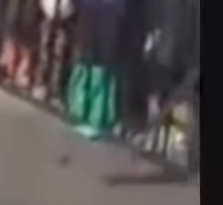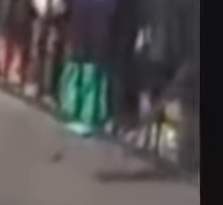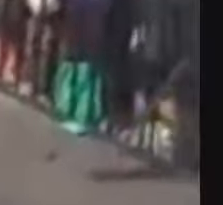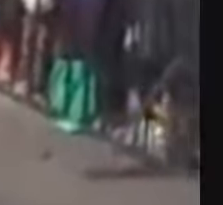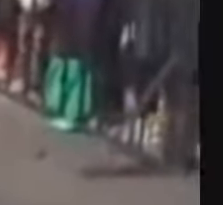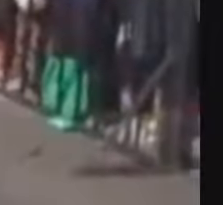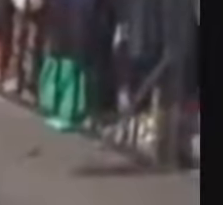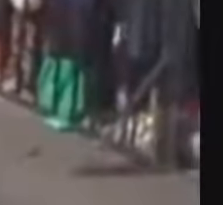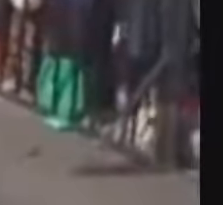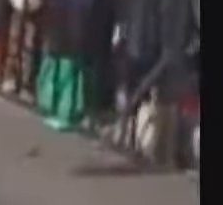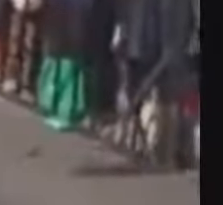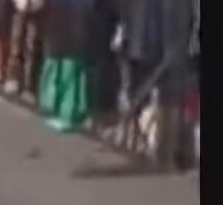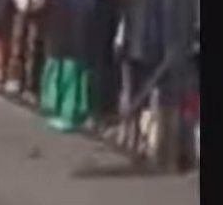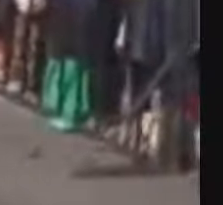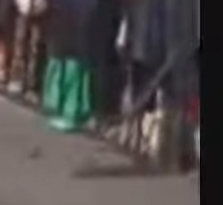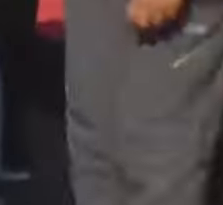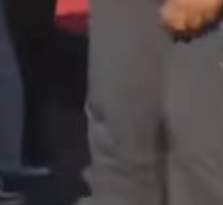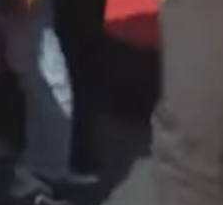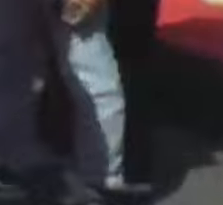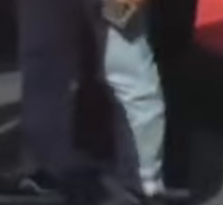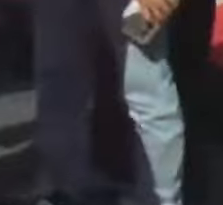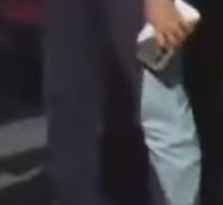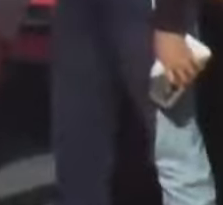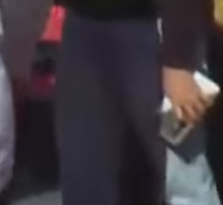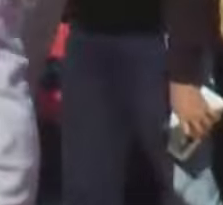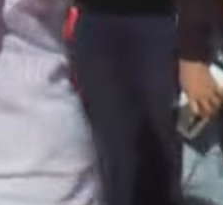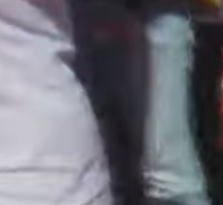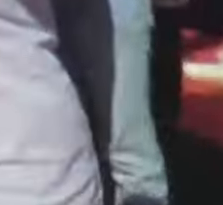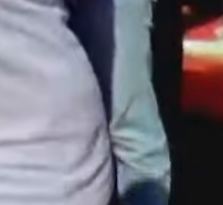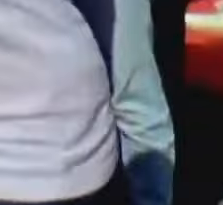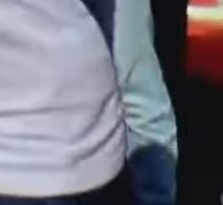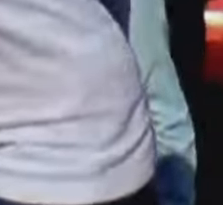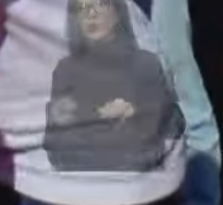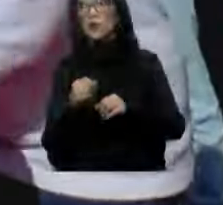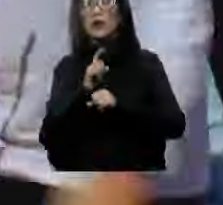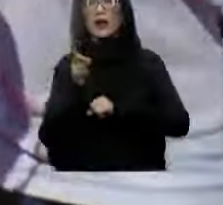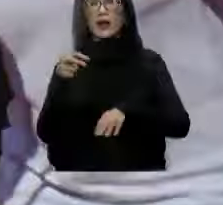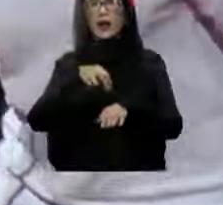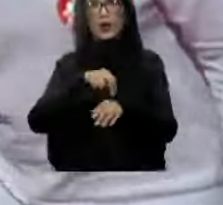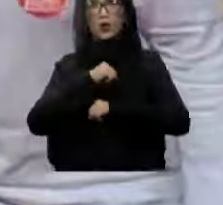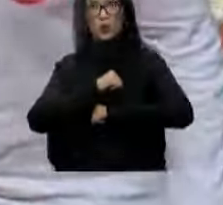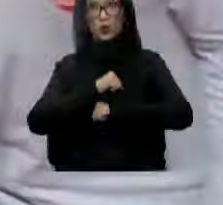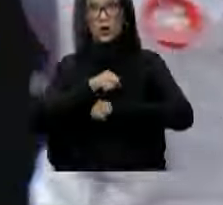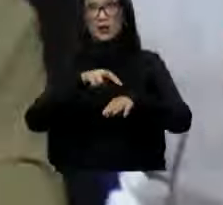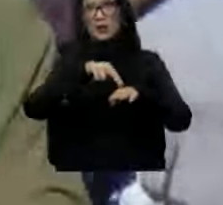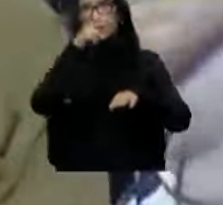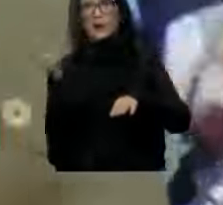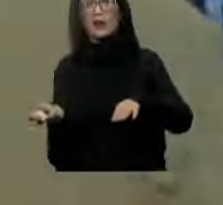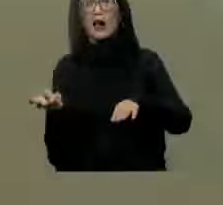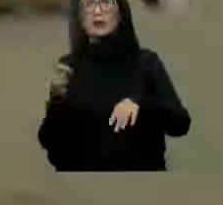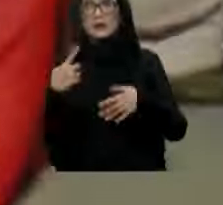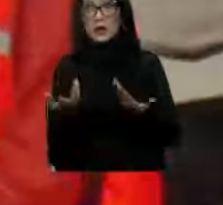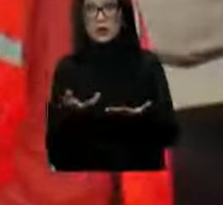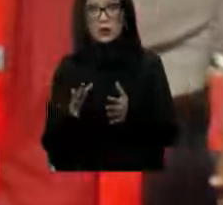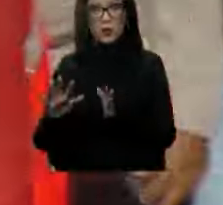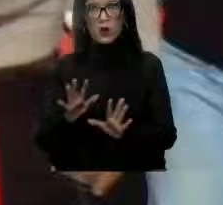Poni di kepala desa bahwa Klaten Jawa Tengah tak sadarkan diri usai terjatuh dari kuda yang ditungganginya membuat suasana karnaval yang